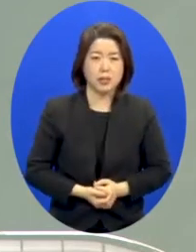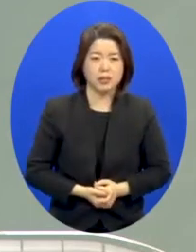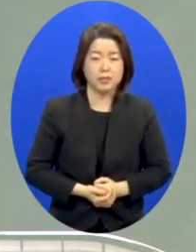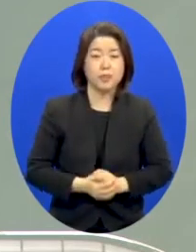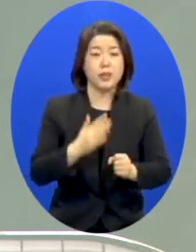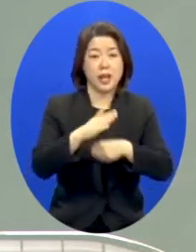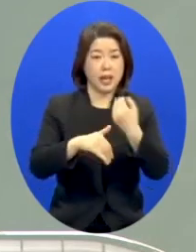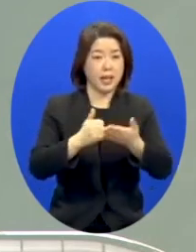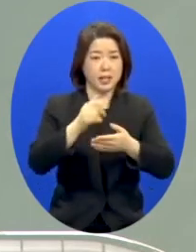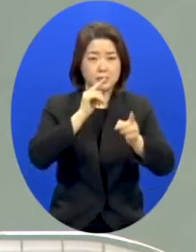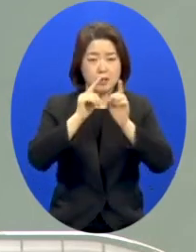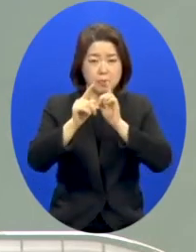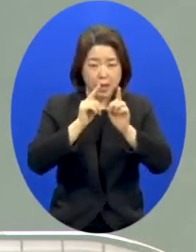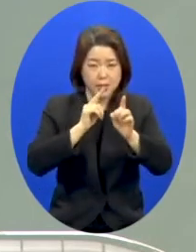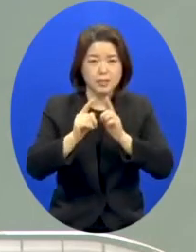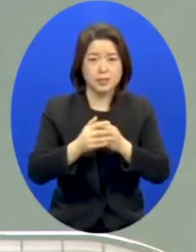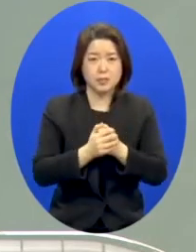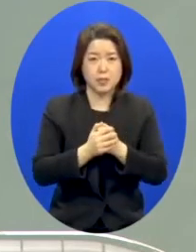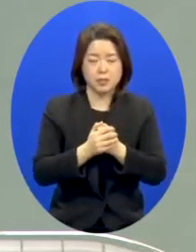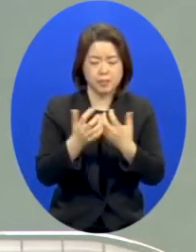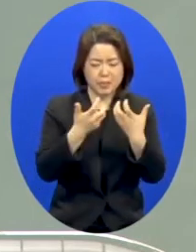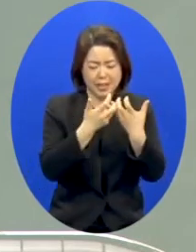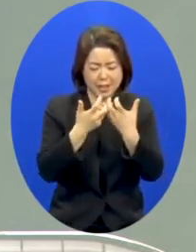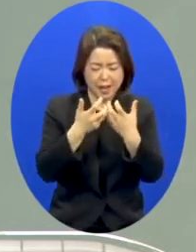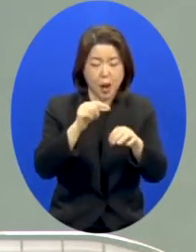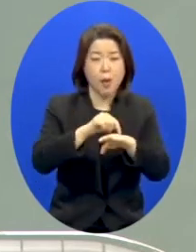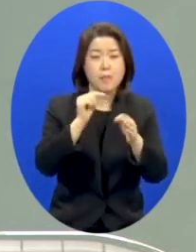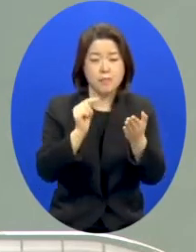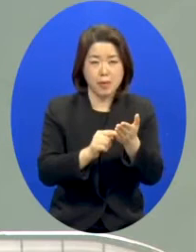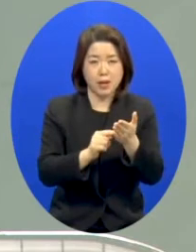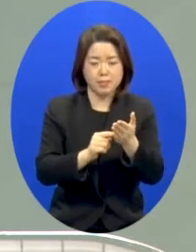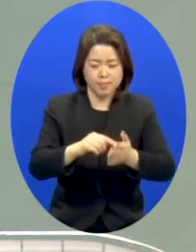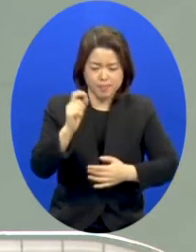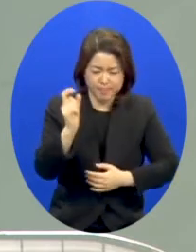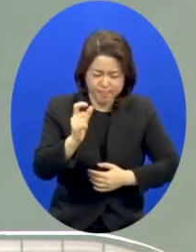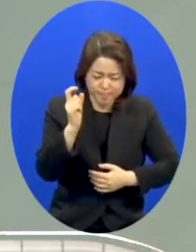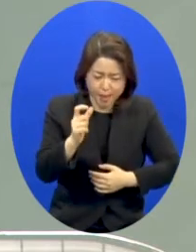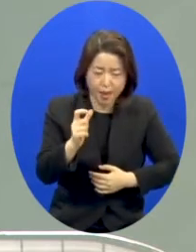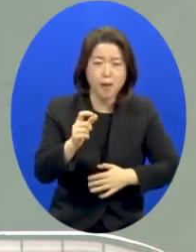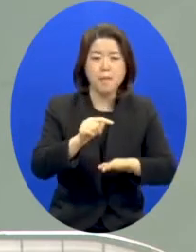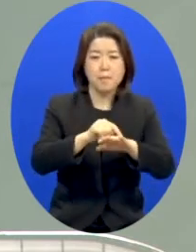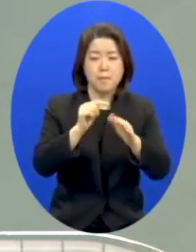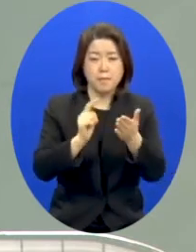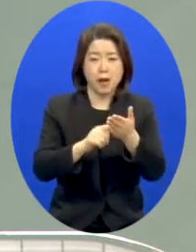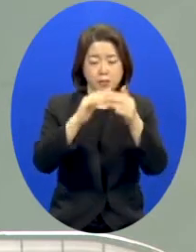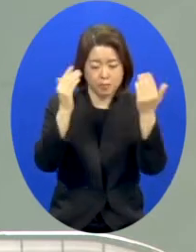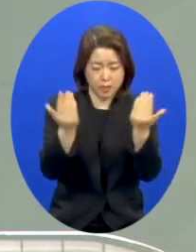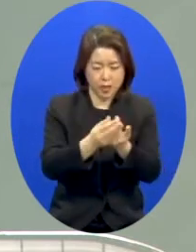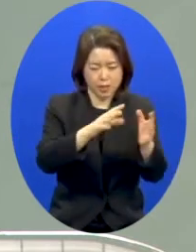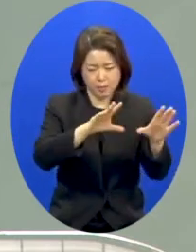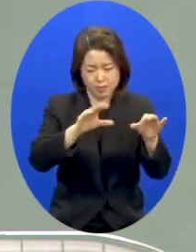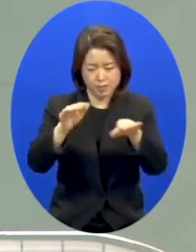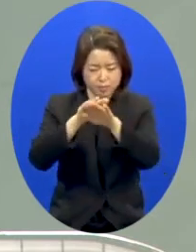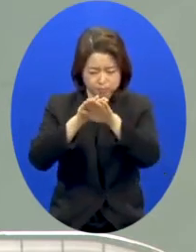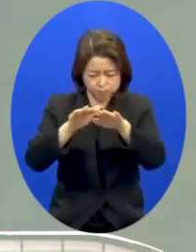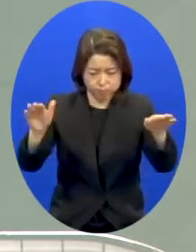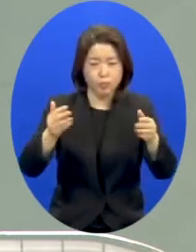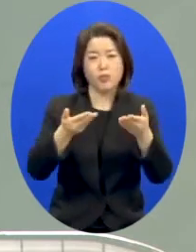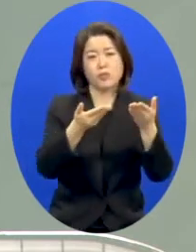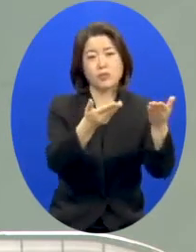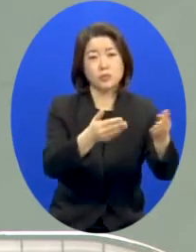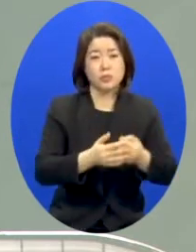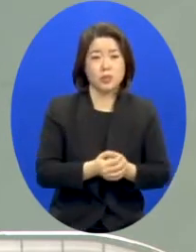하나님의 말씀이 얼어붙어 있는 마음 딱딱하게 굳은 마음을 다 풀어 냅니다 주님은 지금도